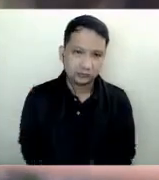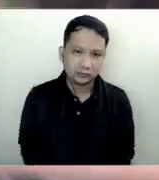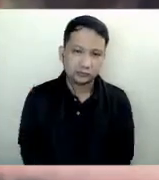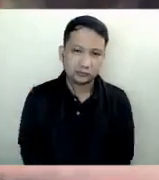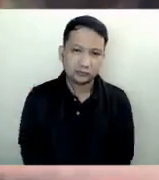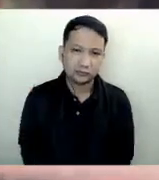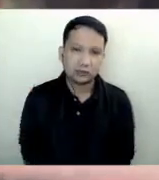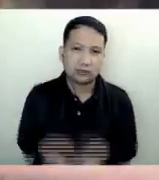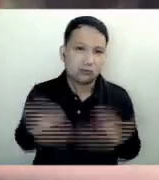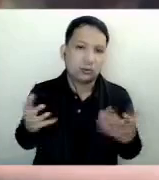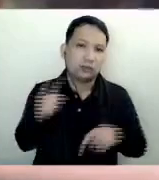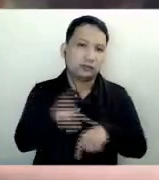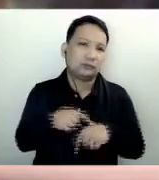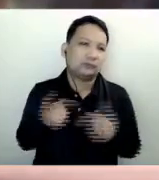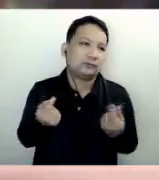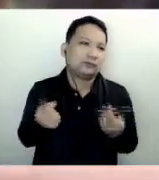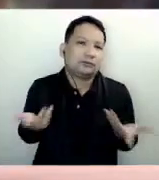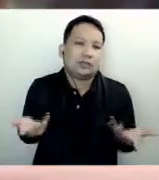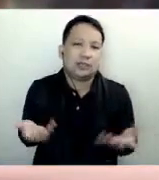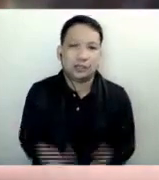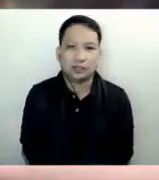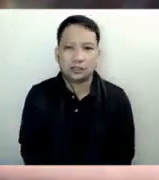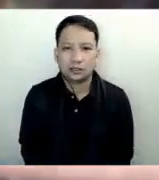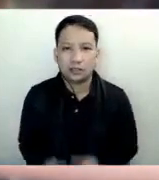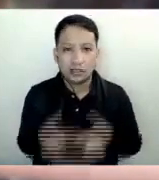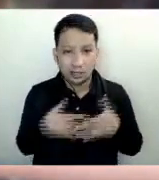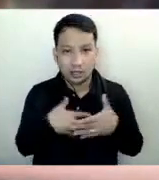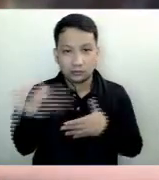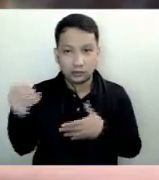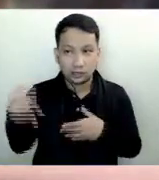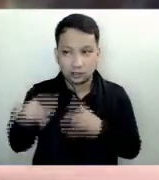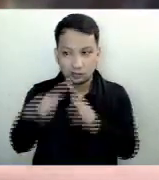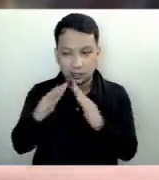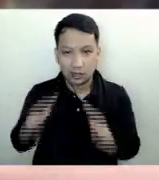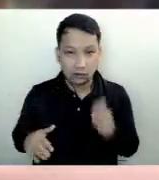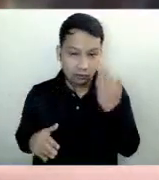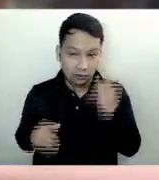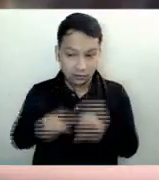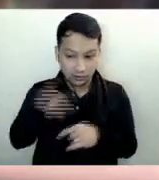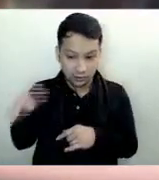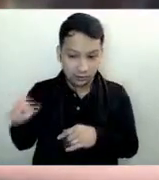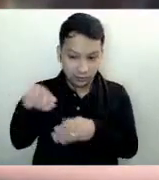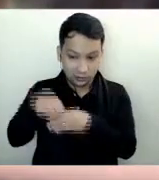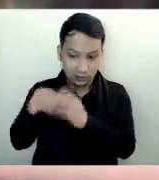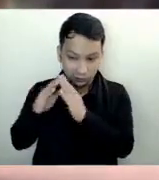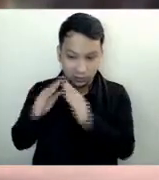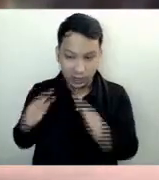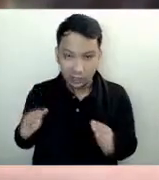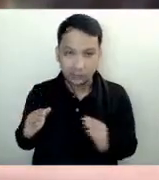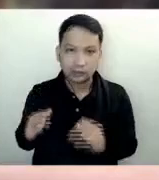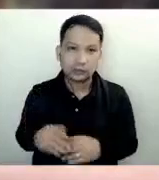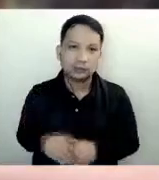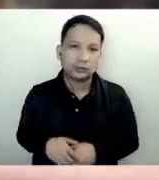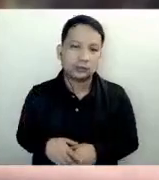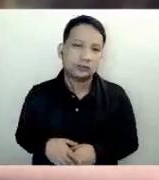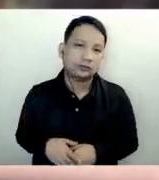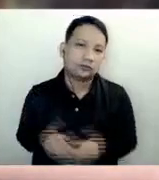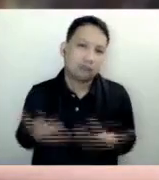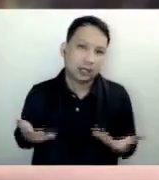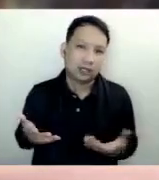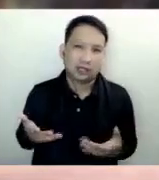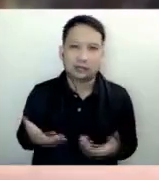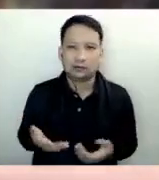na tayo magagawa eh. Lalabas na lang tayo kasi kung doon pa rin tayo sa bahay natin, maglumlum tayo. Wala,